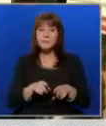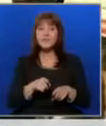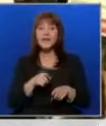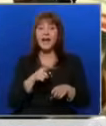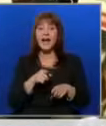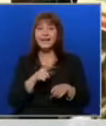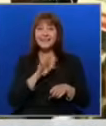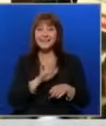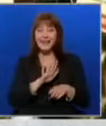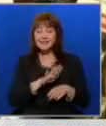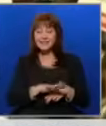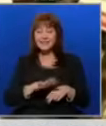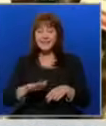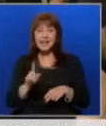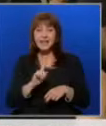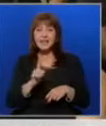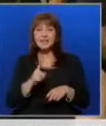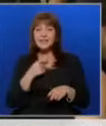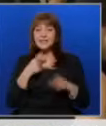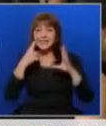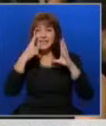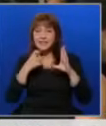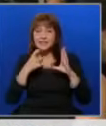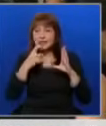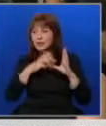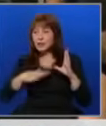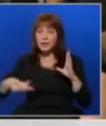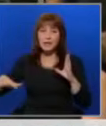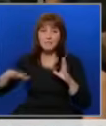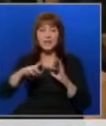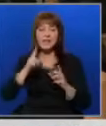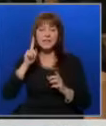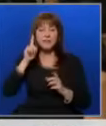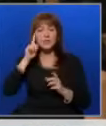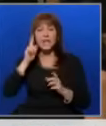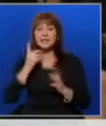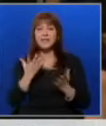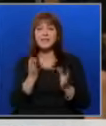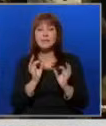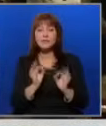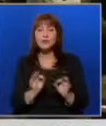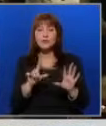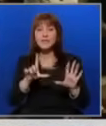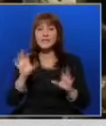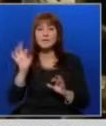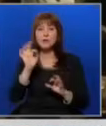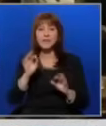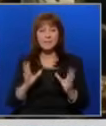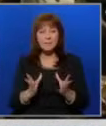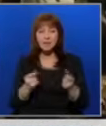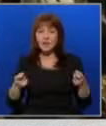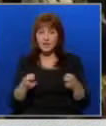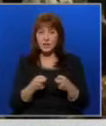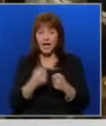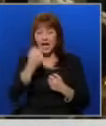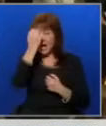и видеоклипове разпространиха Хамас. Родителите им знаят само къде са били на 7 октомври, когато войната започва. Предполага се, че